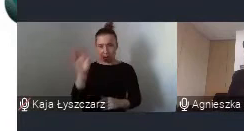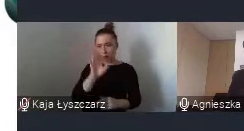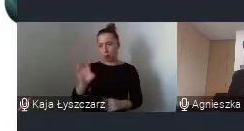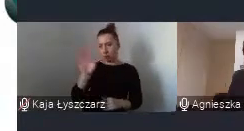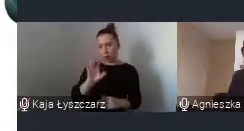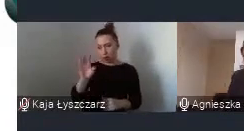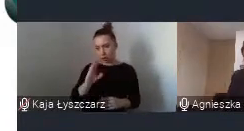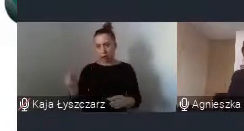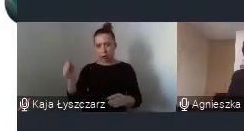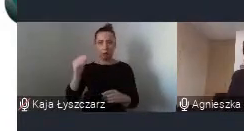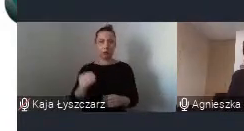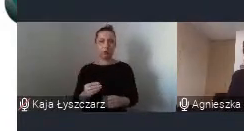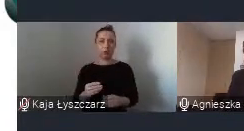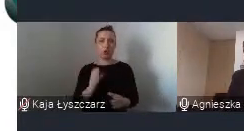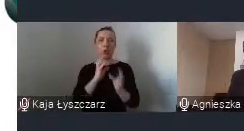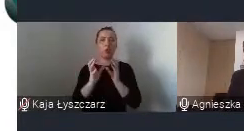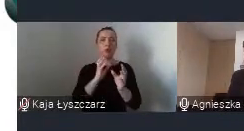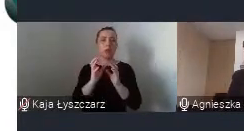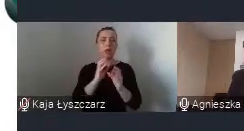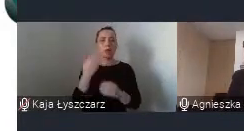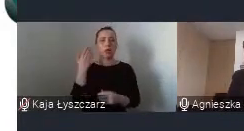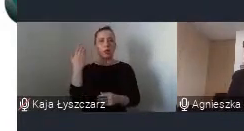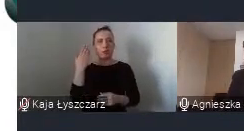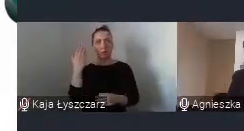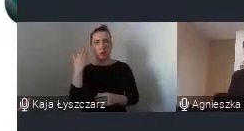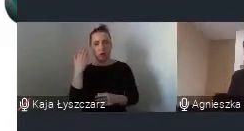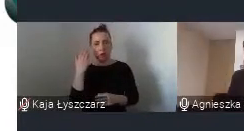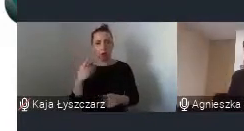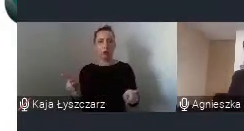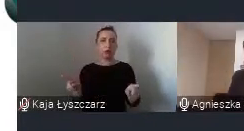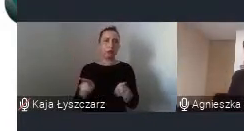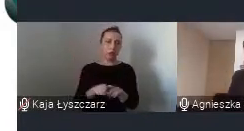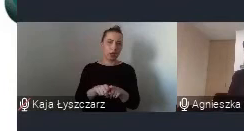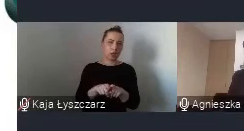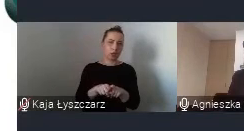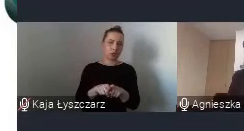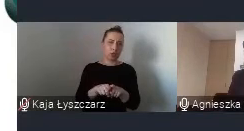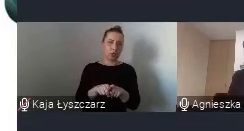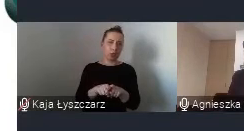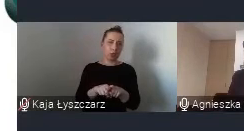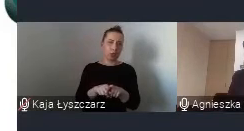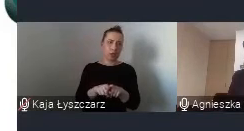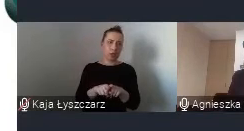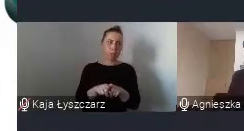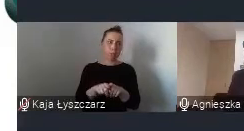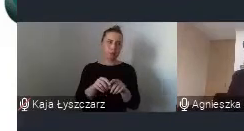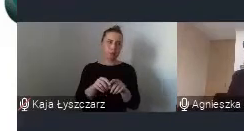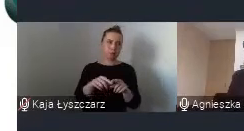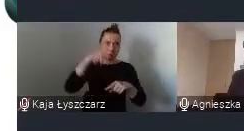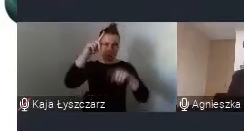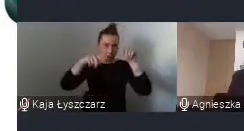ewaluacji, komunikacji ze społecznością lokalną, czy właśnie tego rzeczonego skalowania projektu.